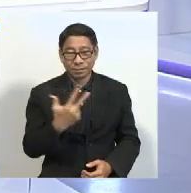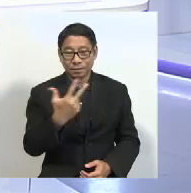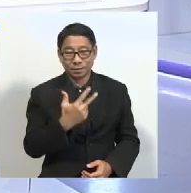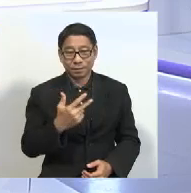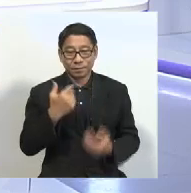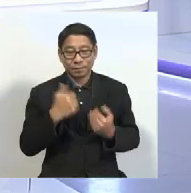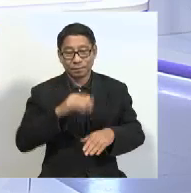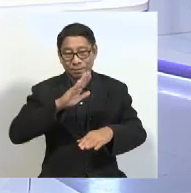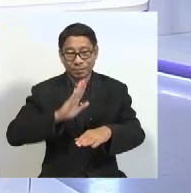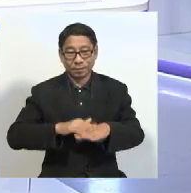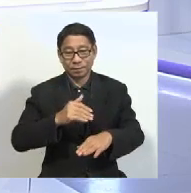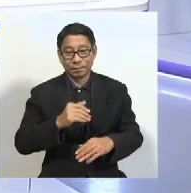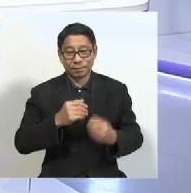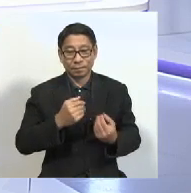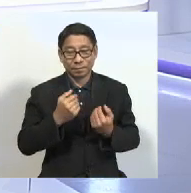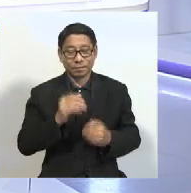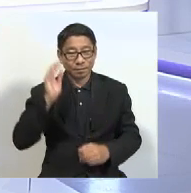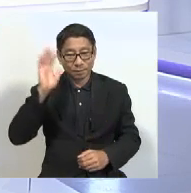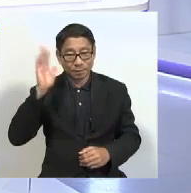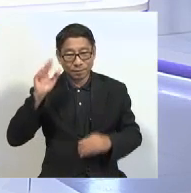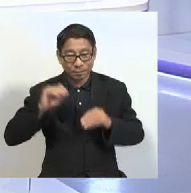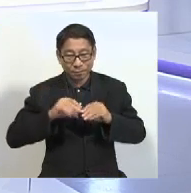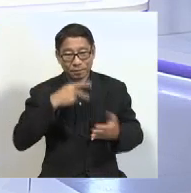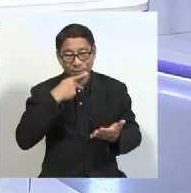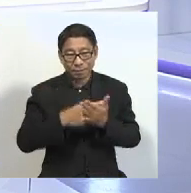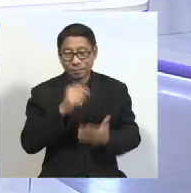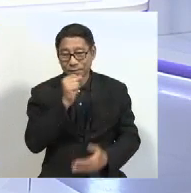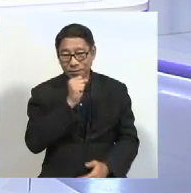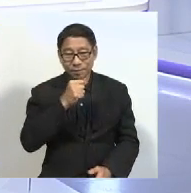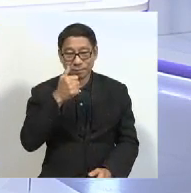สามารถรอบตัวนะนอกจากจะแถลงข่าวเก่งแล้วเนี่ยร้องเพลงก็เก่งด้วยนะคะ